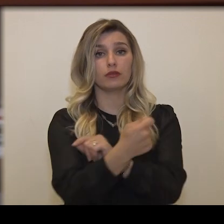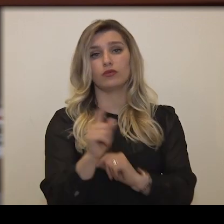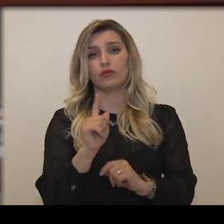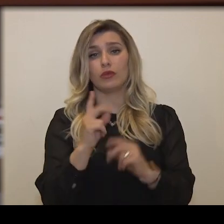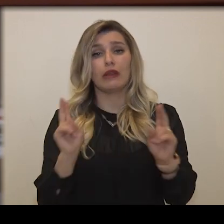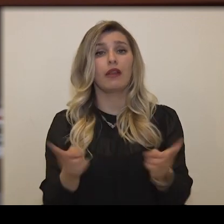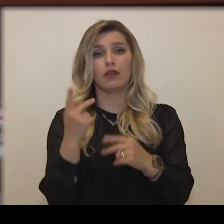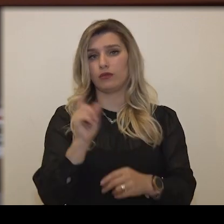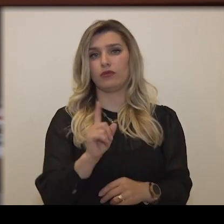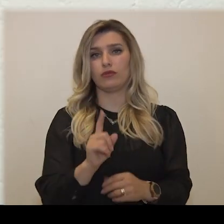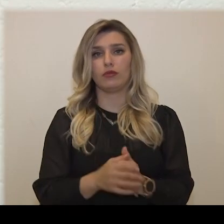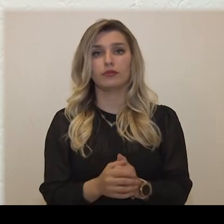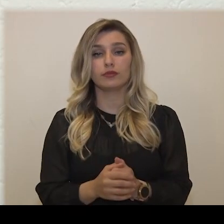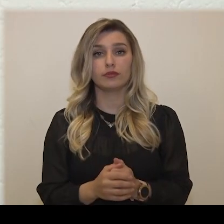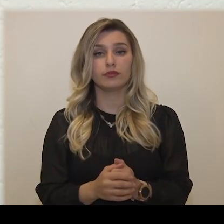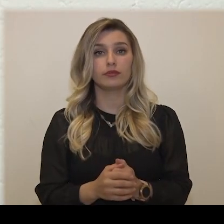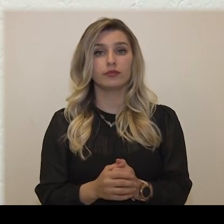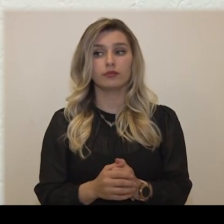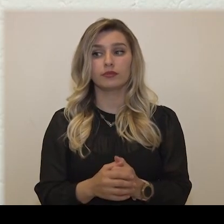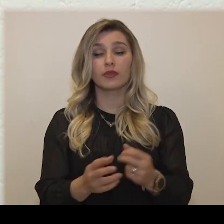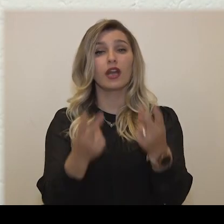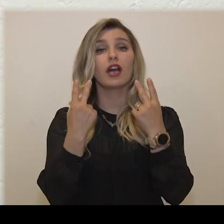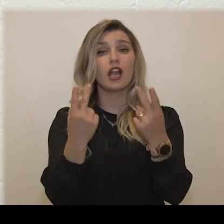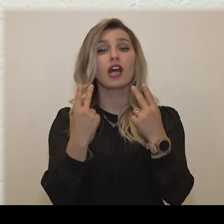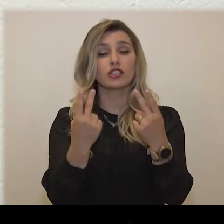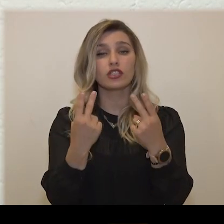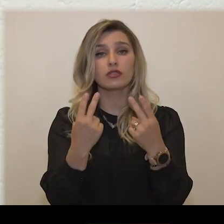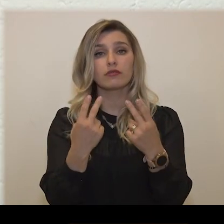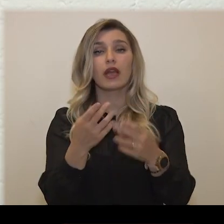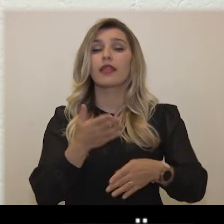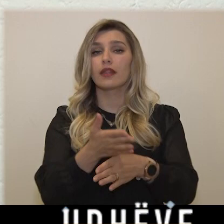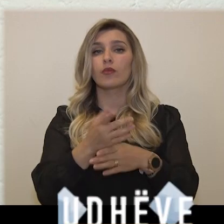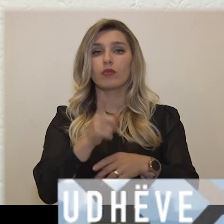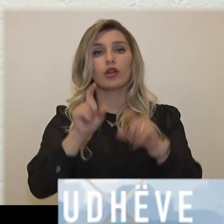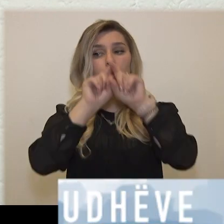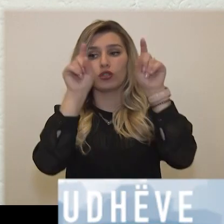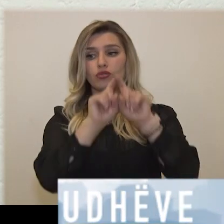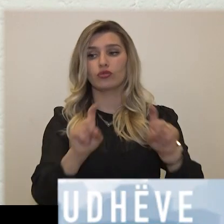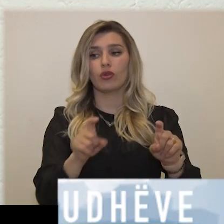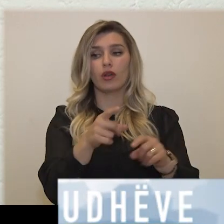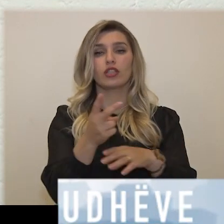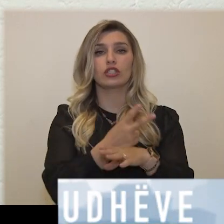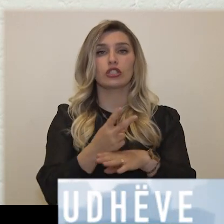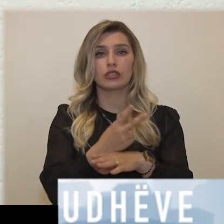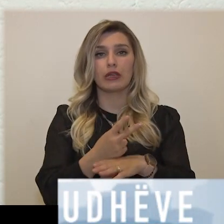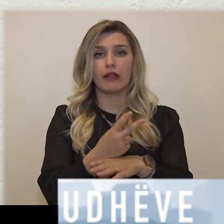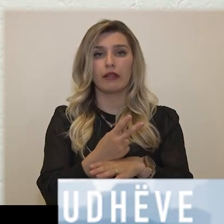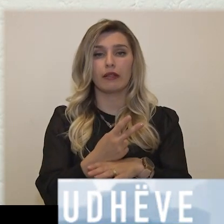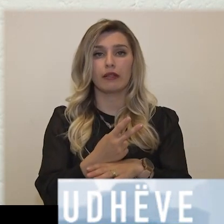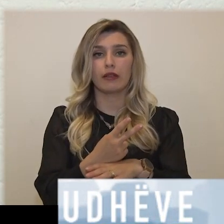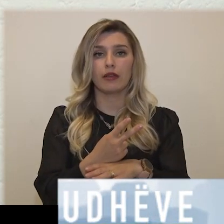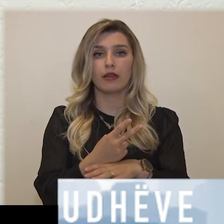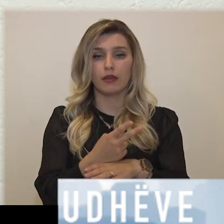shumë letë edhe shumë shpejt. Është rëndësishme një përkrahje institucionale për qendrat burimore, qoftë